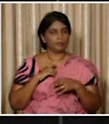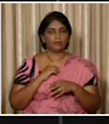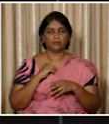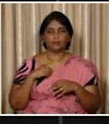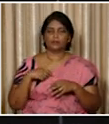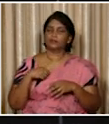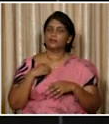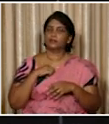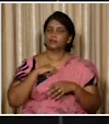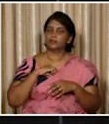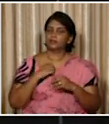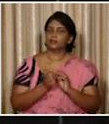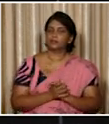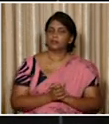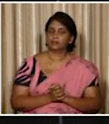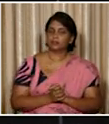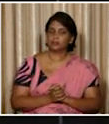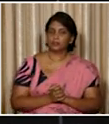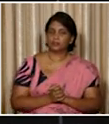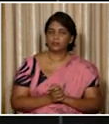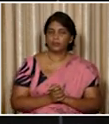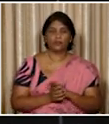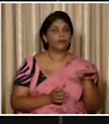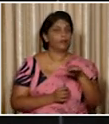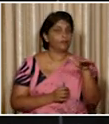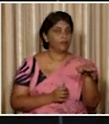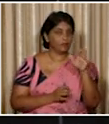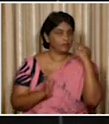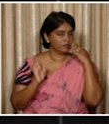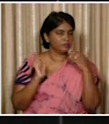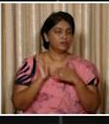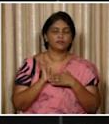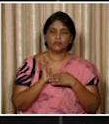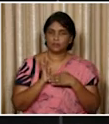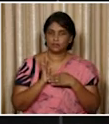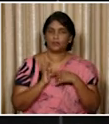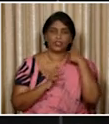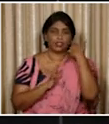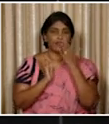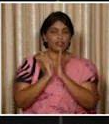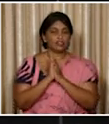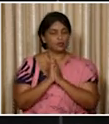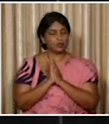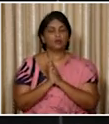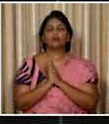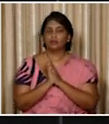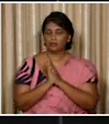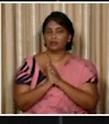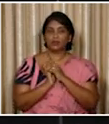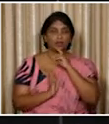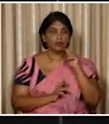முகநூல் பக்கத்தில் இந்த விடுதலை தீர்ப்பை வழங்கிய நீதியரசர் பெயரை குறிப்பிட்டு விரைவில் அவர் குருந்தூர் மலை விவகாரத்தில் தீர்ப்பு